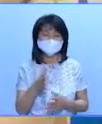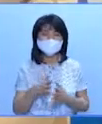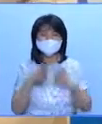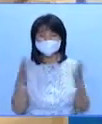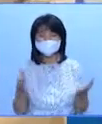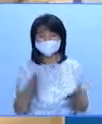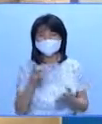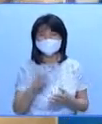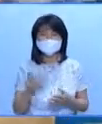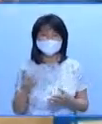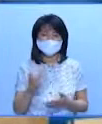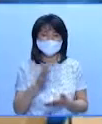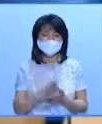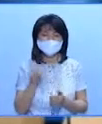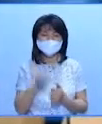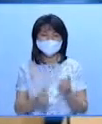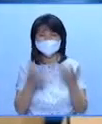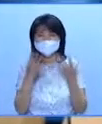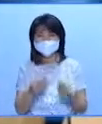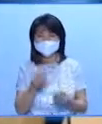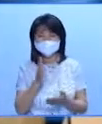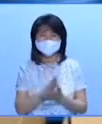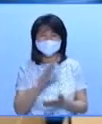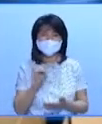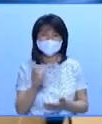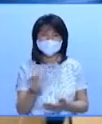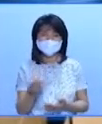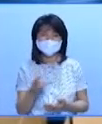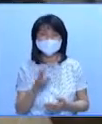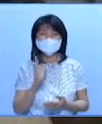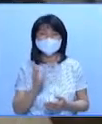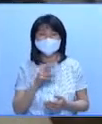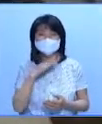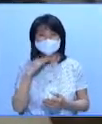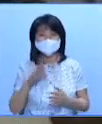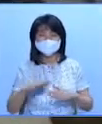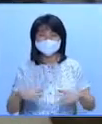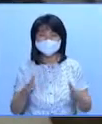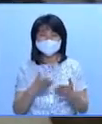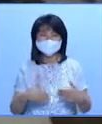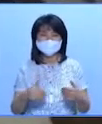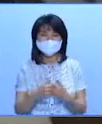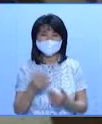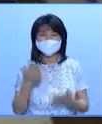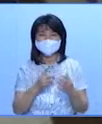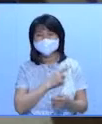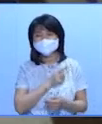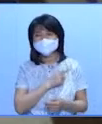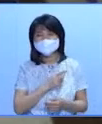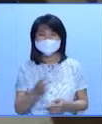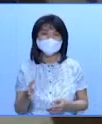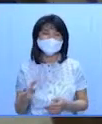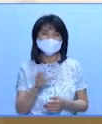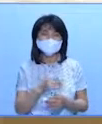болған. Акция күн сайын жалғасып жатыр. Бүгінде көпбалалы отбасылар мен тұрмысы төмен жандарға мүмкіндігі шектеулі және жалғыз басты тұрғындарды